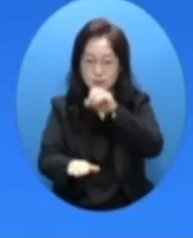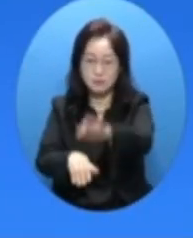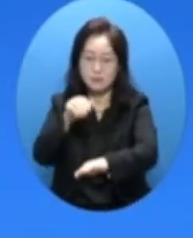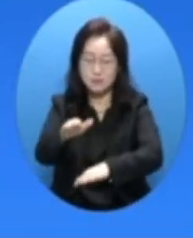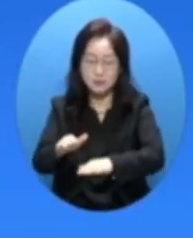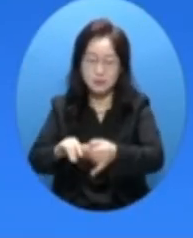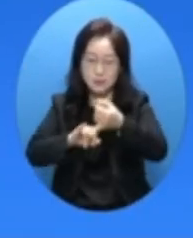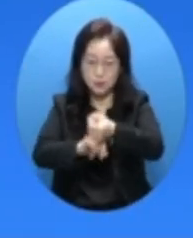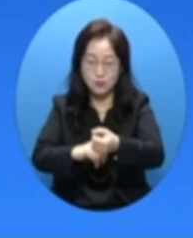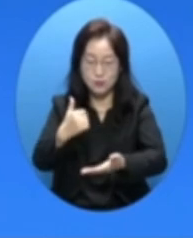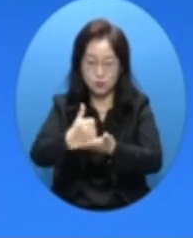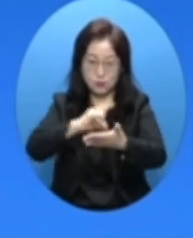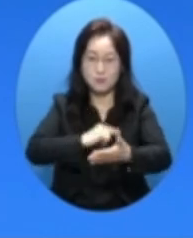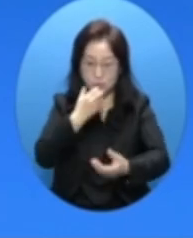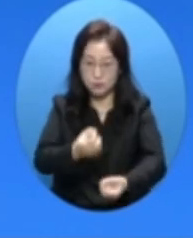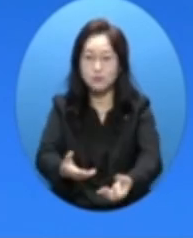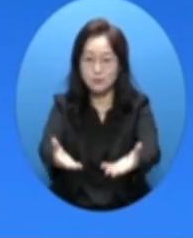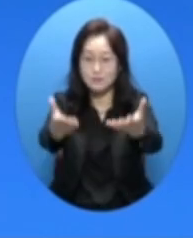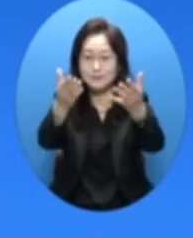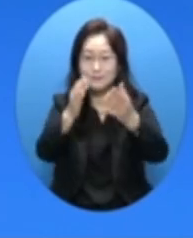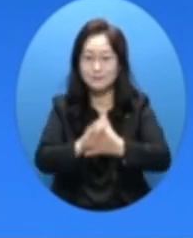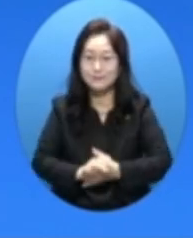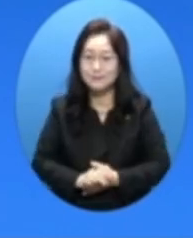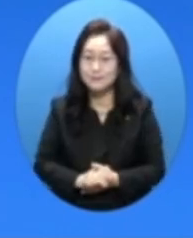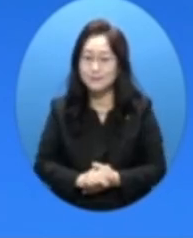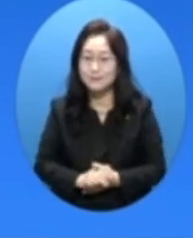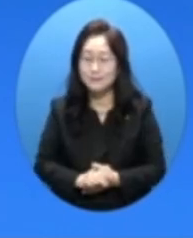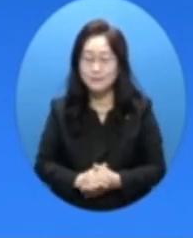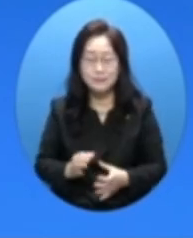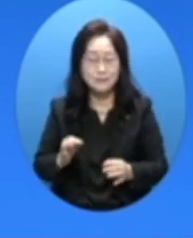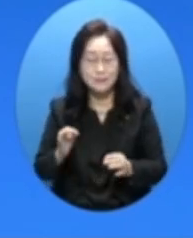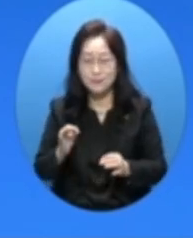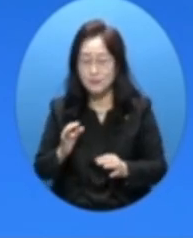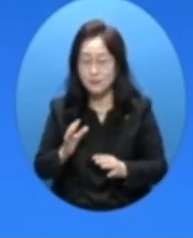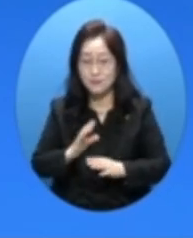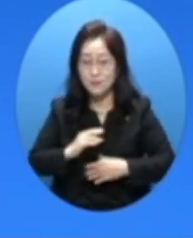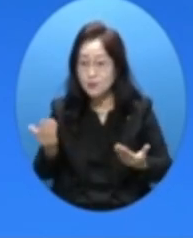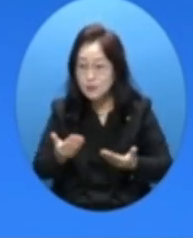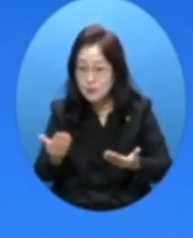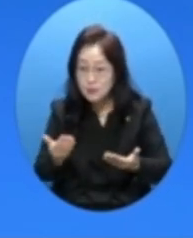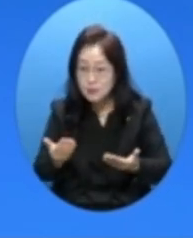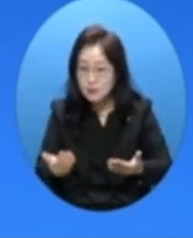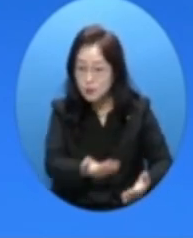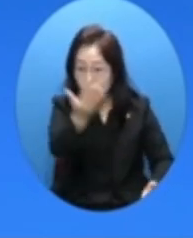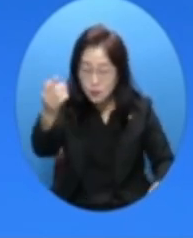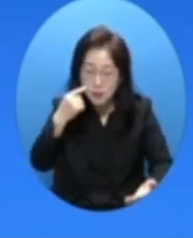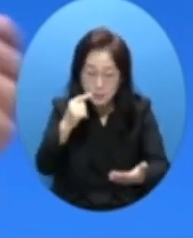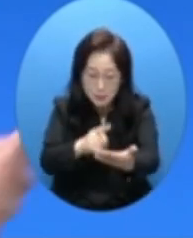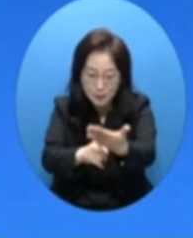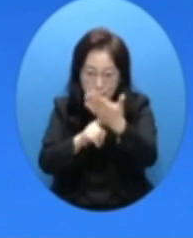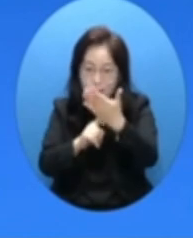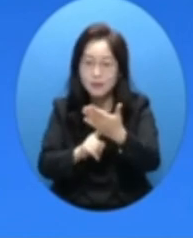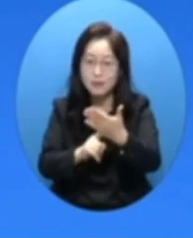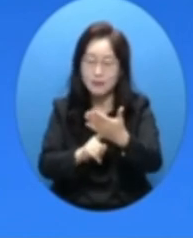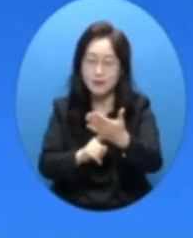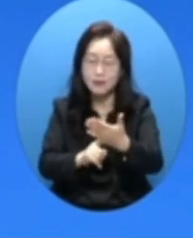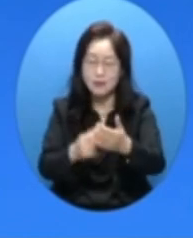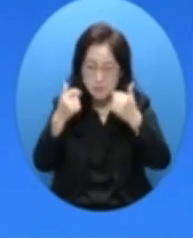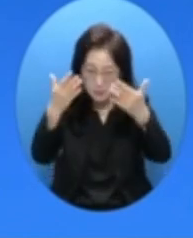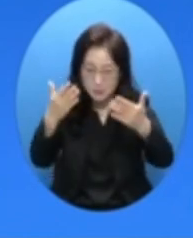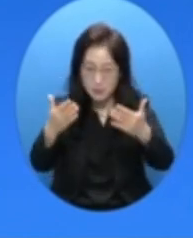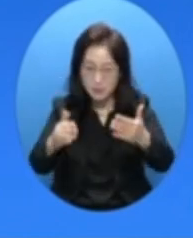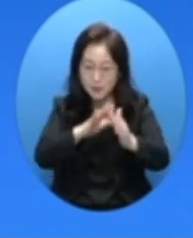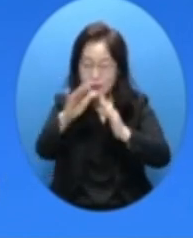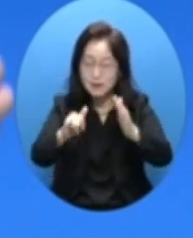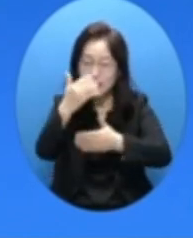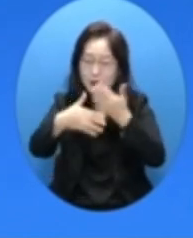전진하고 여러분 되기를 주님으로 축원합니다 놀라운 일들이 연합에 펼쳐질 것입니다 여러분 가정의 하나님의 은혜와 축복의